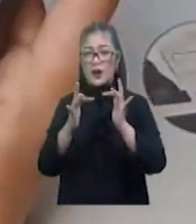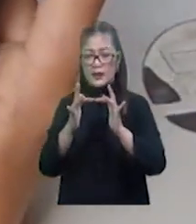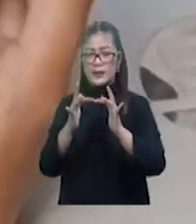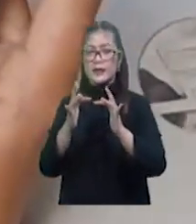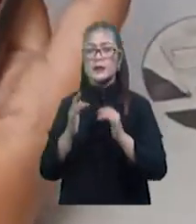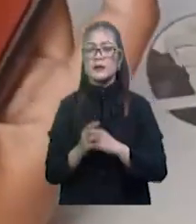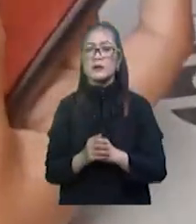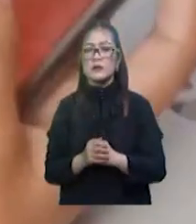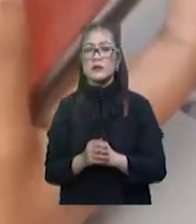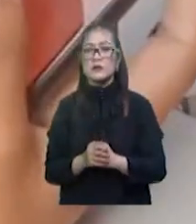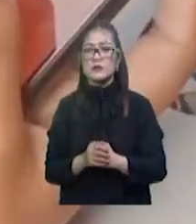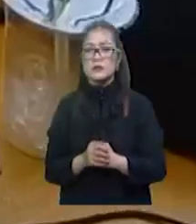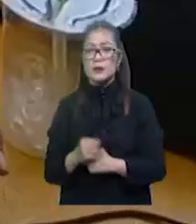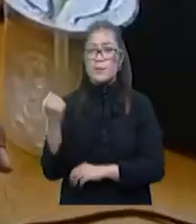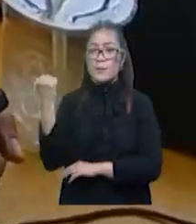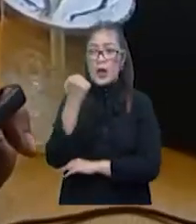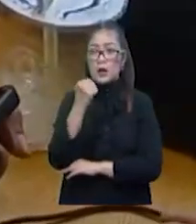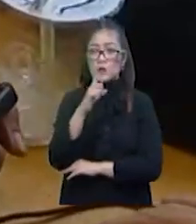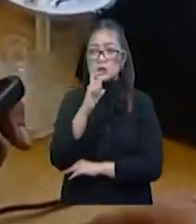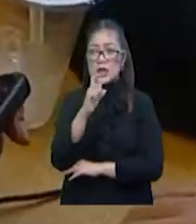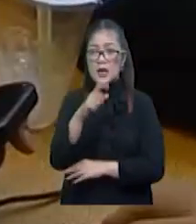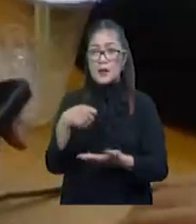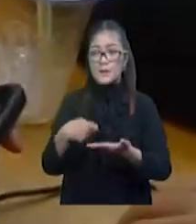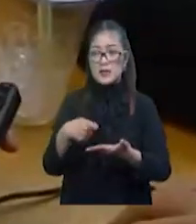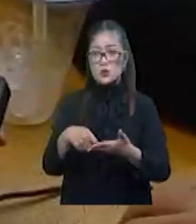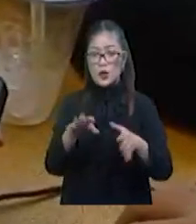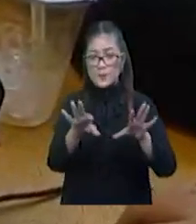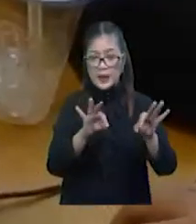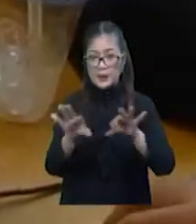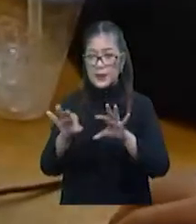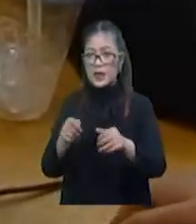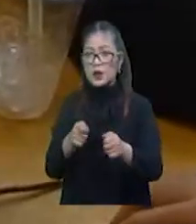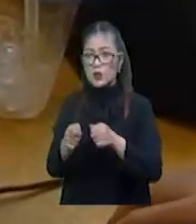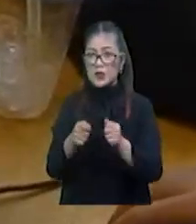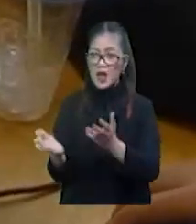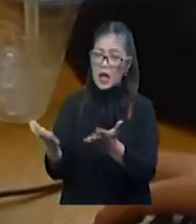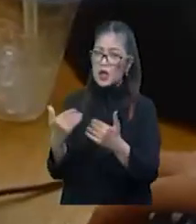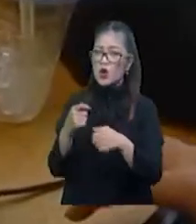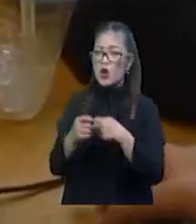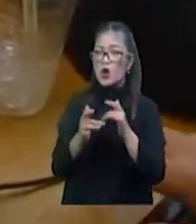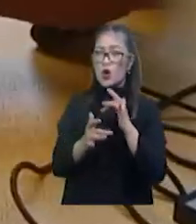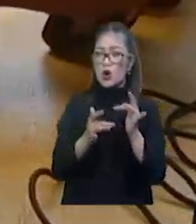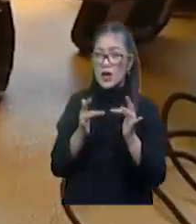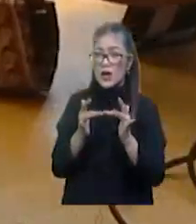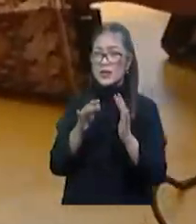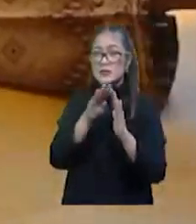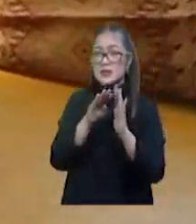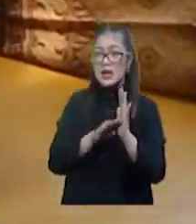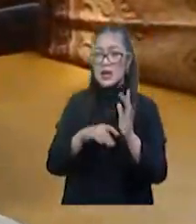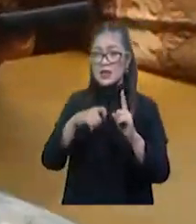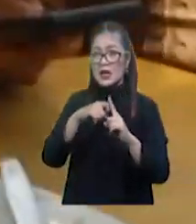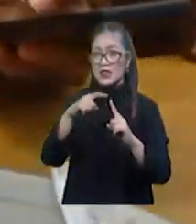Modus pelaku dilakukan dengan cara merekrut mahasiswa dan mengajak untuk berbisnis secara online dengan syarat kartu tanda penduduk dan kartu